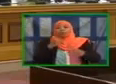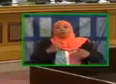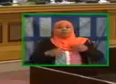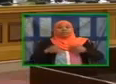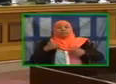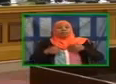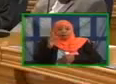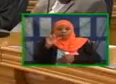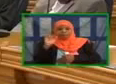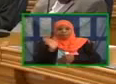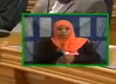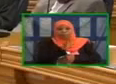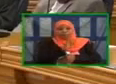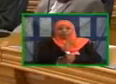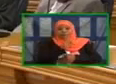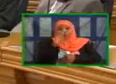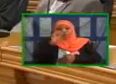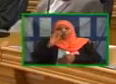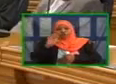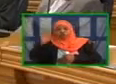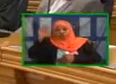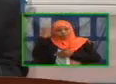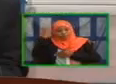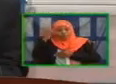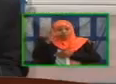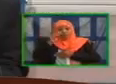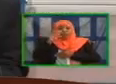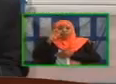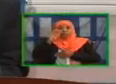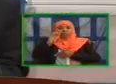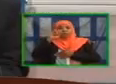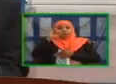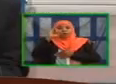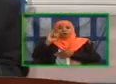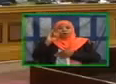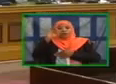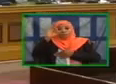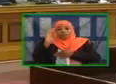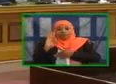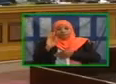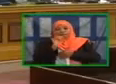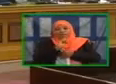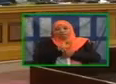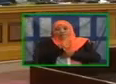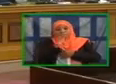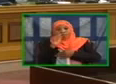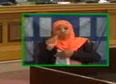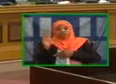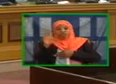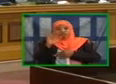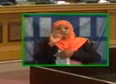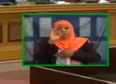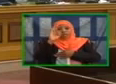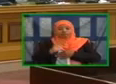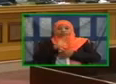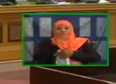ambao amewahimiza wawakilishi, mawaziri na wananchi kuendelea kutekeleza majukumu yao ya kujiletea maendeleo. Naomba